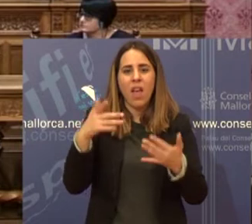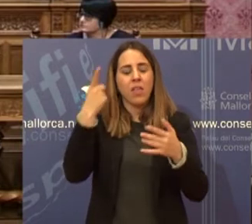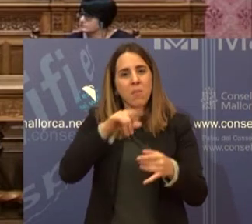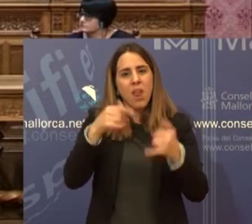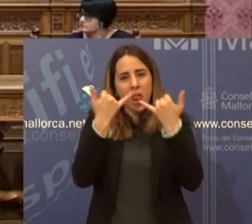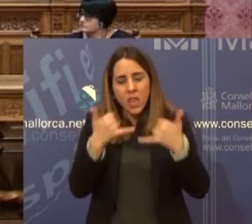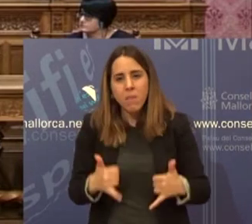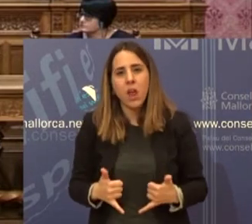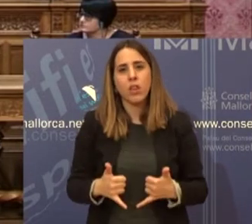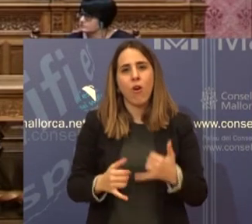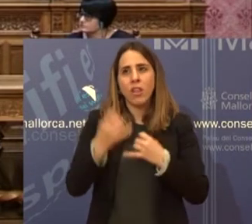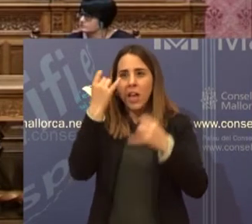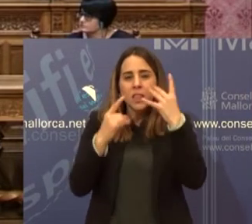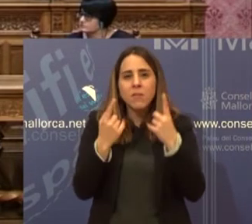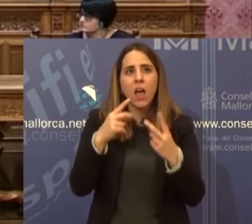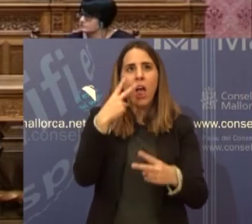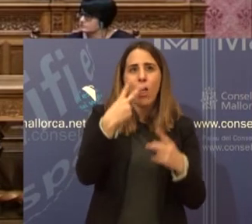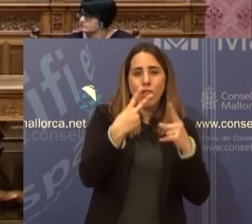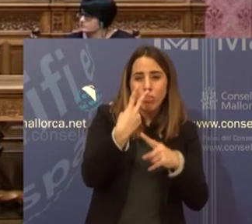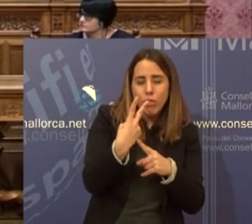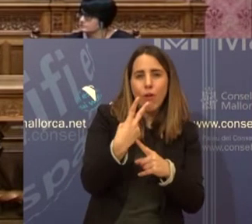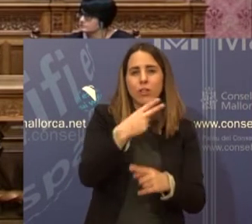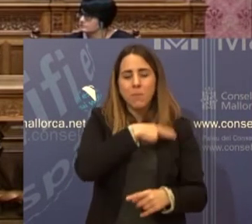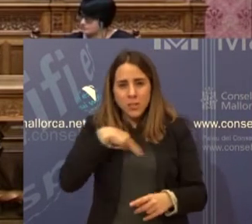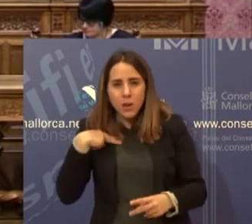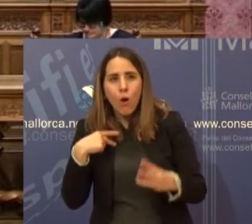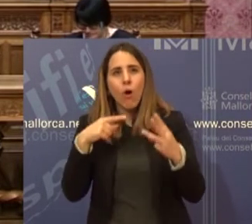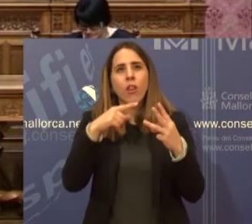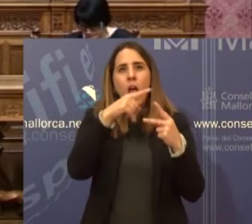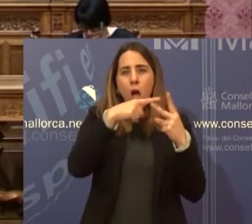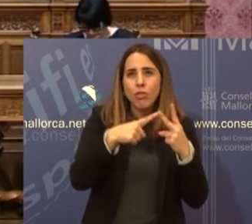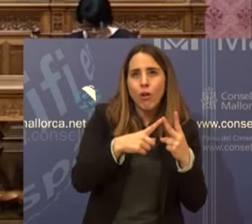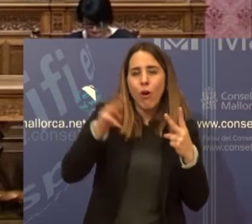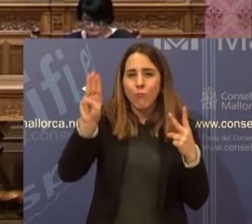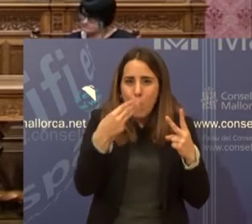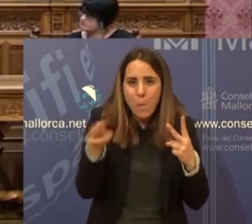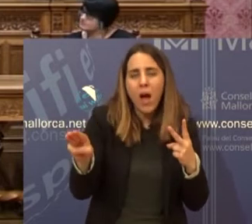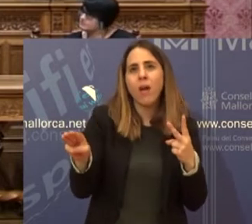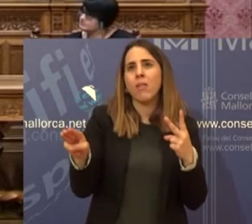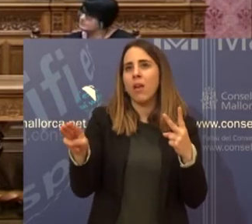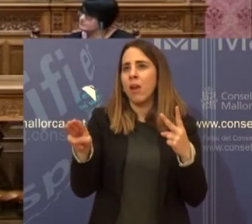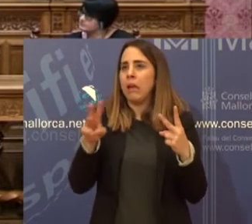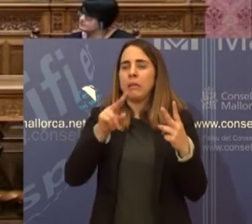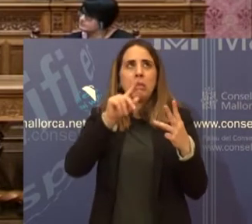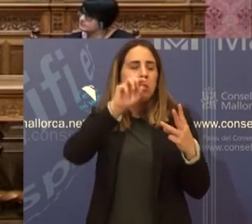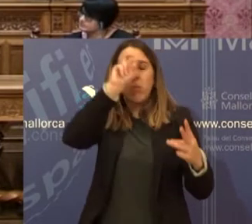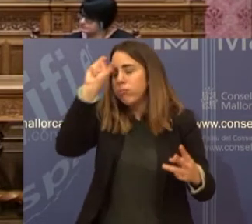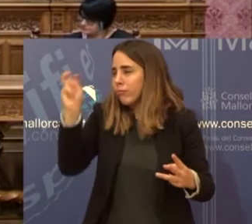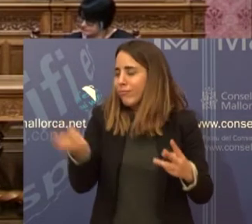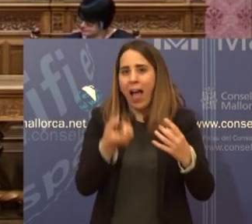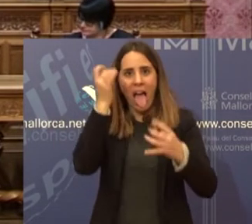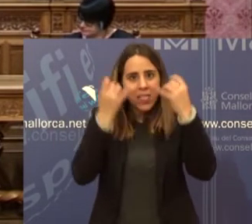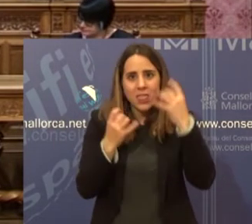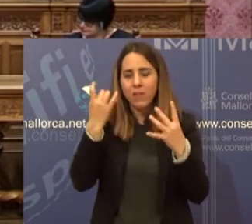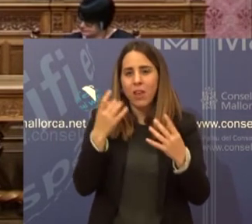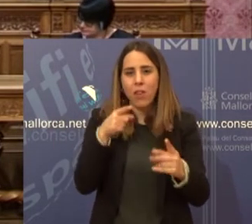diferents eventos a la Misericòrdia, n'hem fet 2, hem fet torneos de pàdel, hem fet